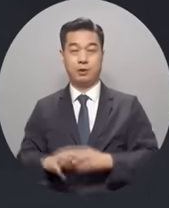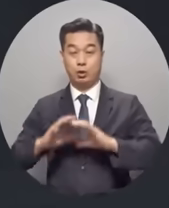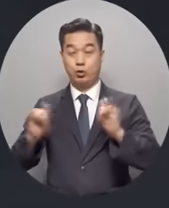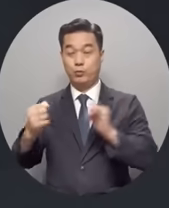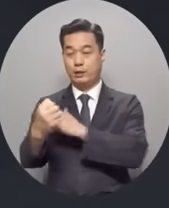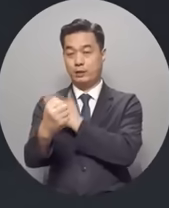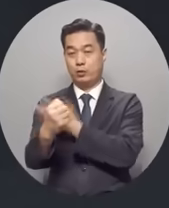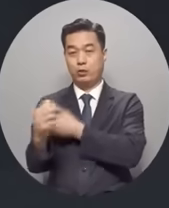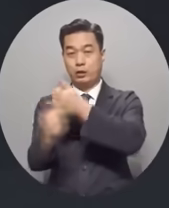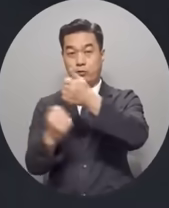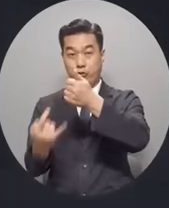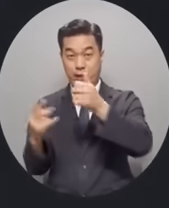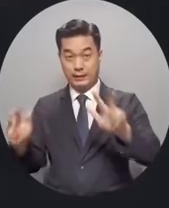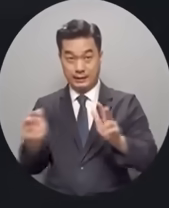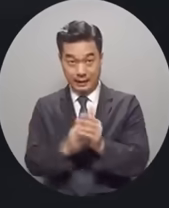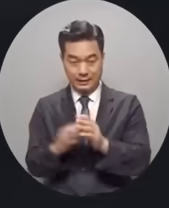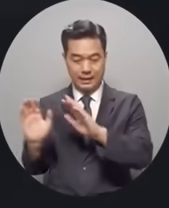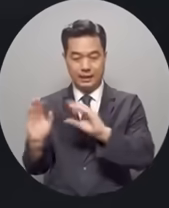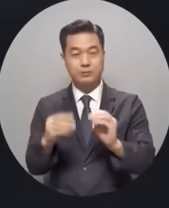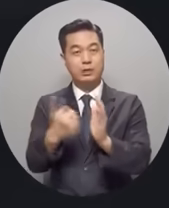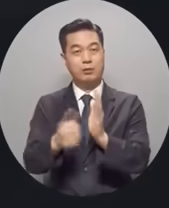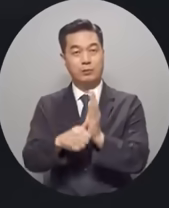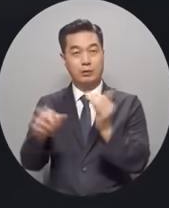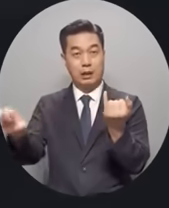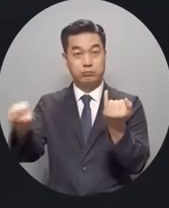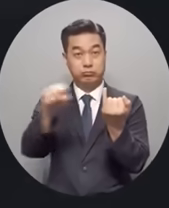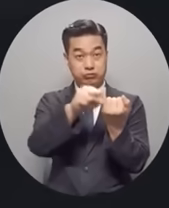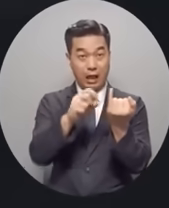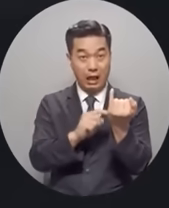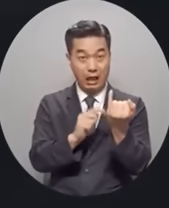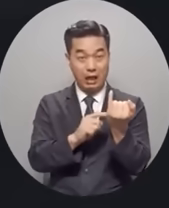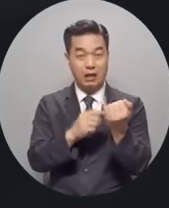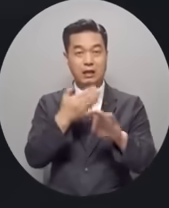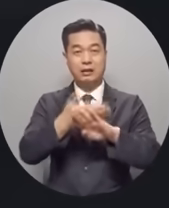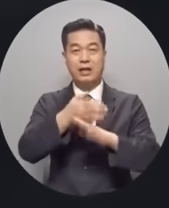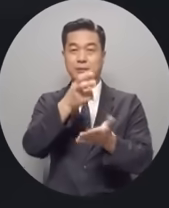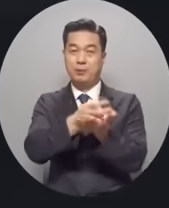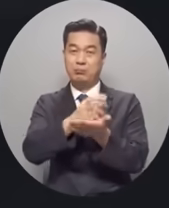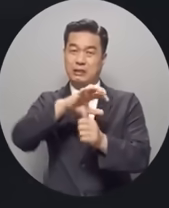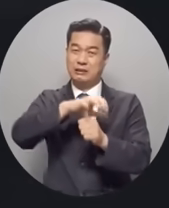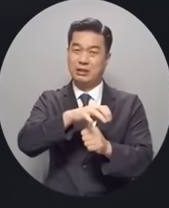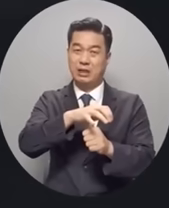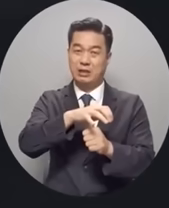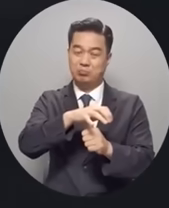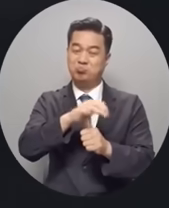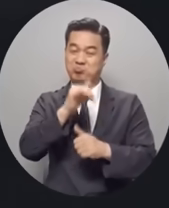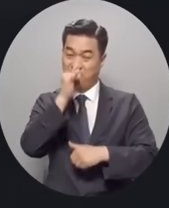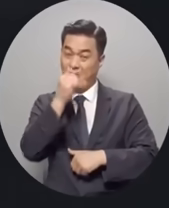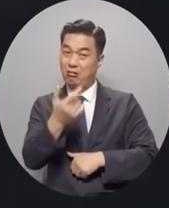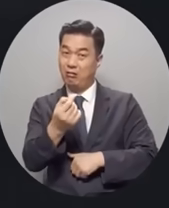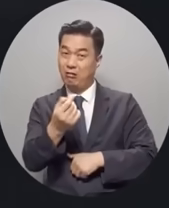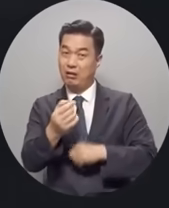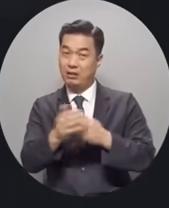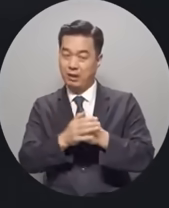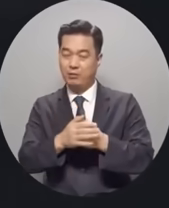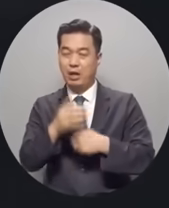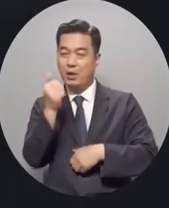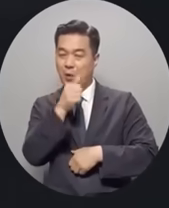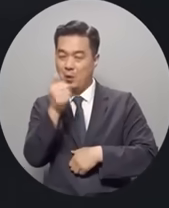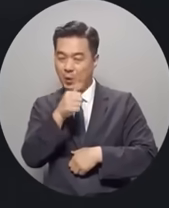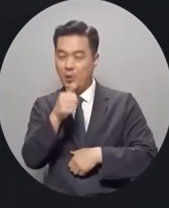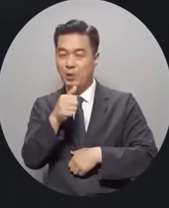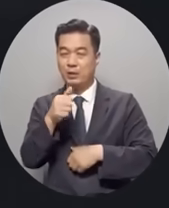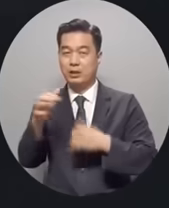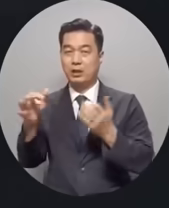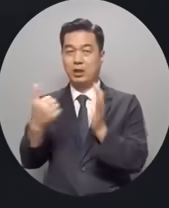국민권익위원회는 그동안 금지 금품을 수수한 배우자는 다른 법률에 따른 제재 대상이 될 수 있다면서 알선수재와 변호사법